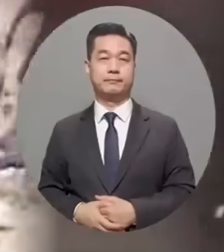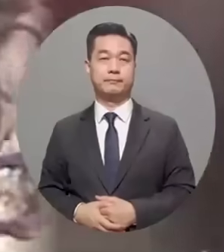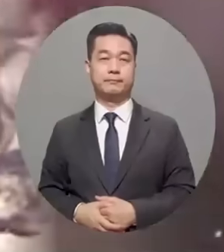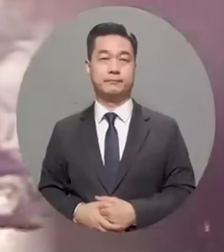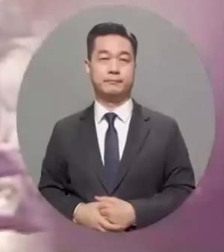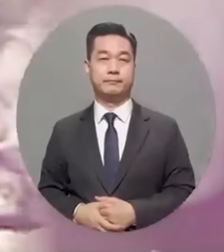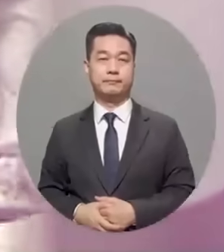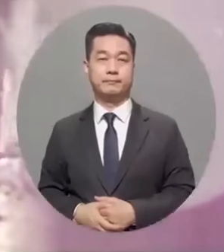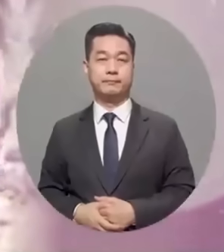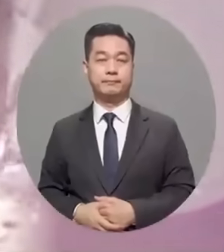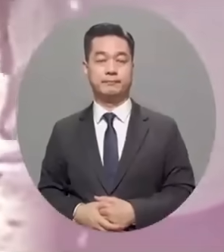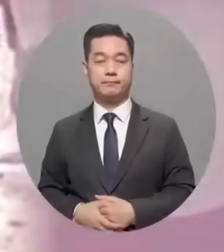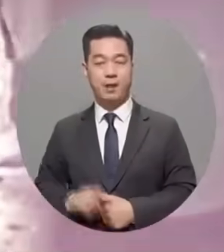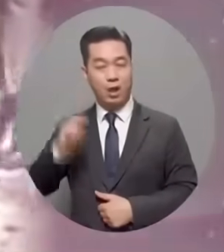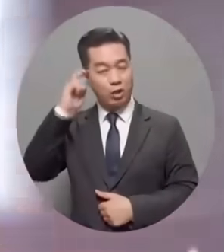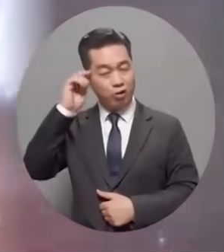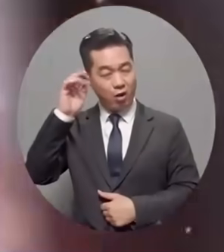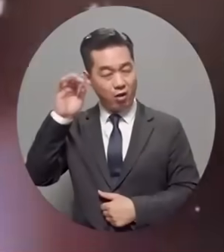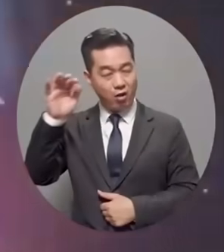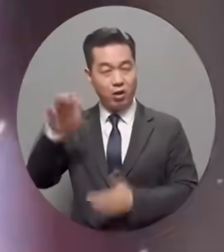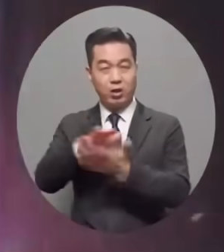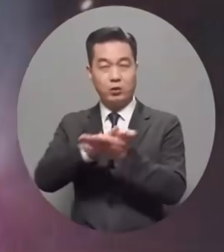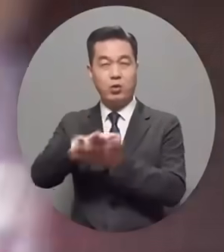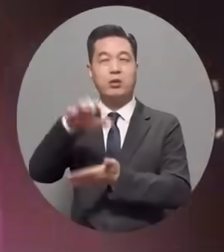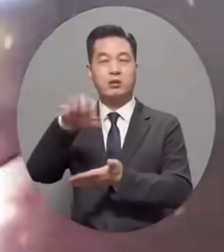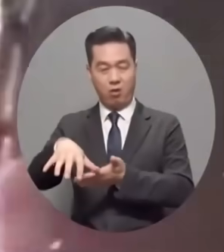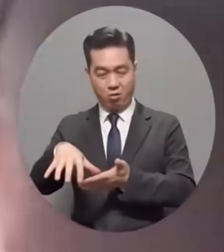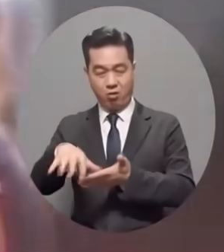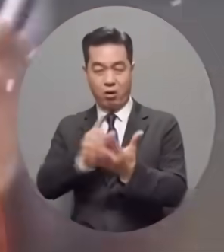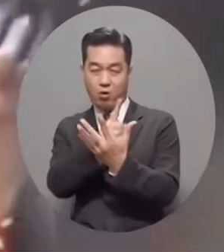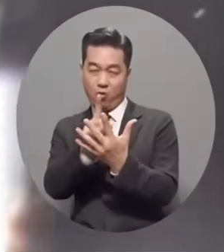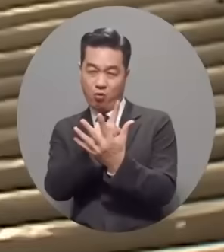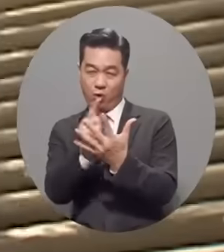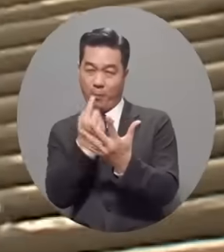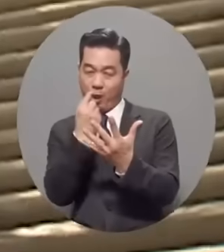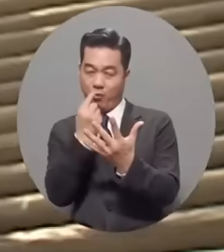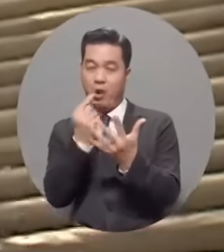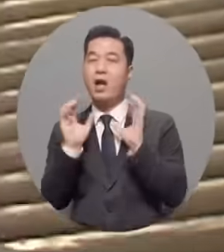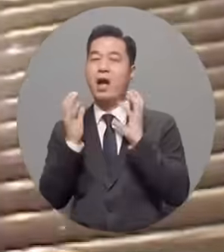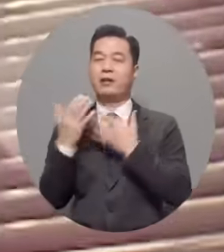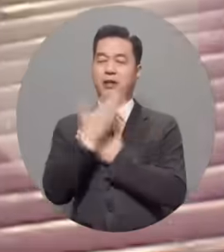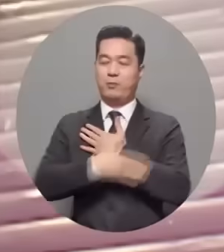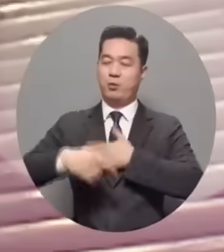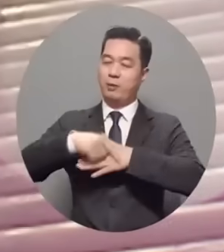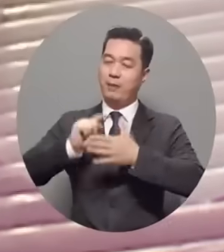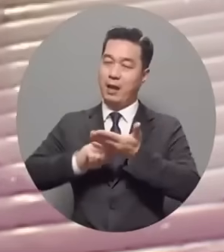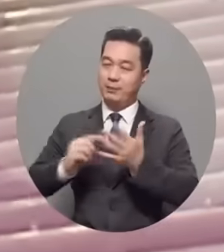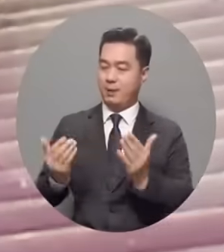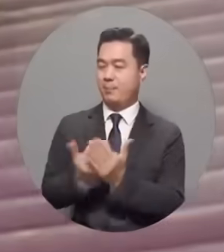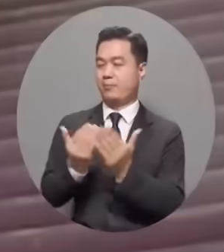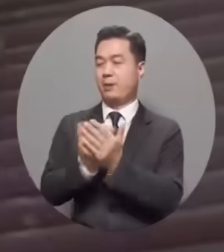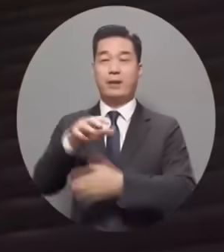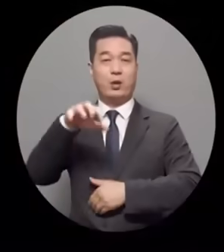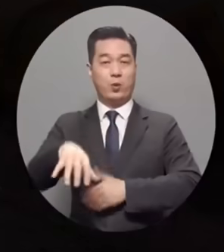흙내음 속에서 추억을 쌓고 어울림을 배우며 아이들의 몸과 마음이 자라는 공간,